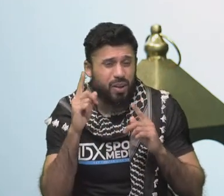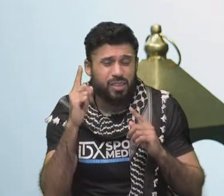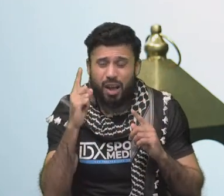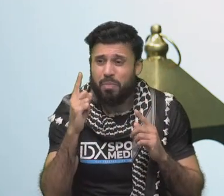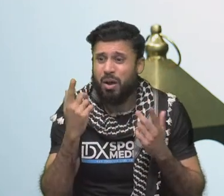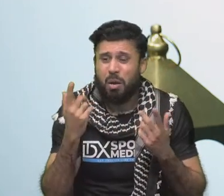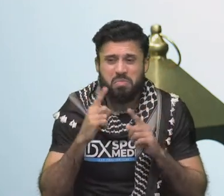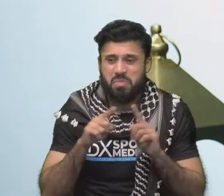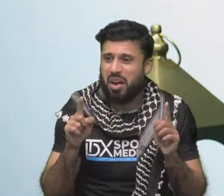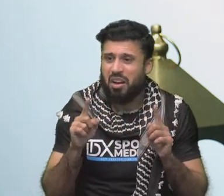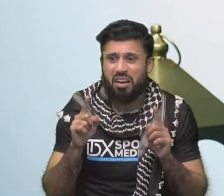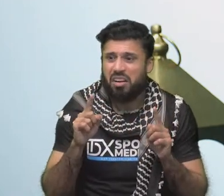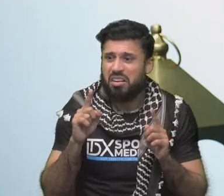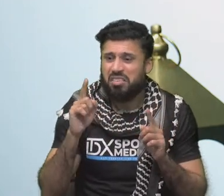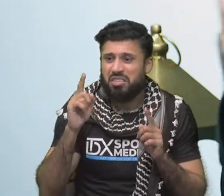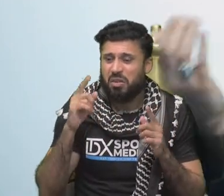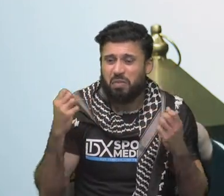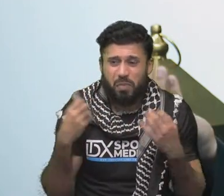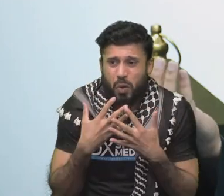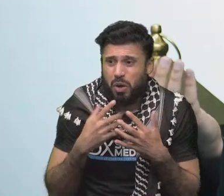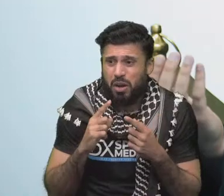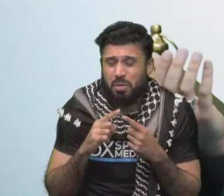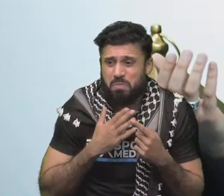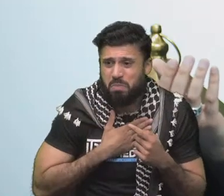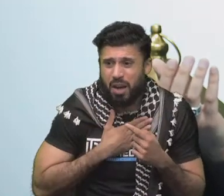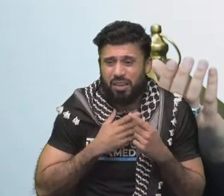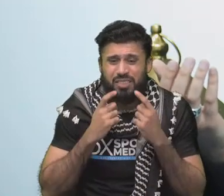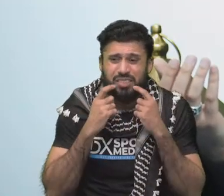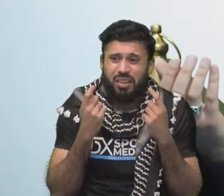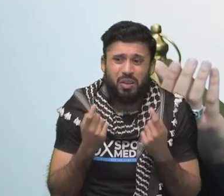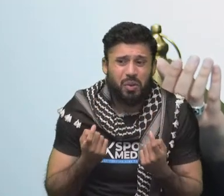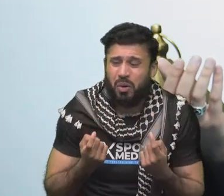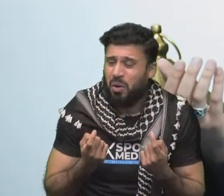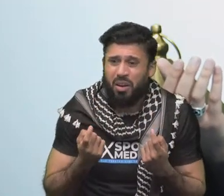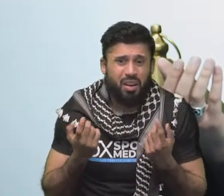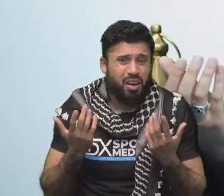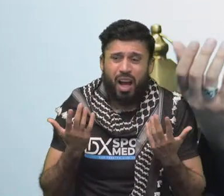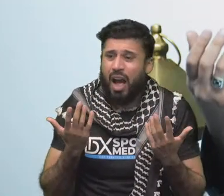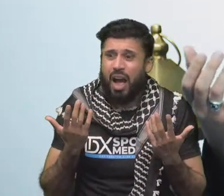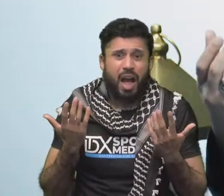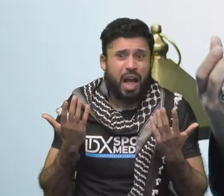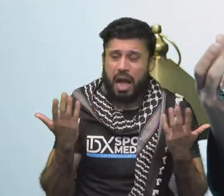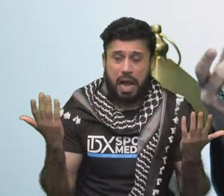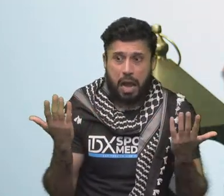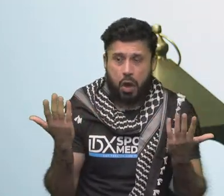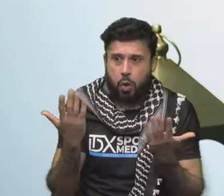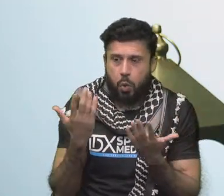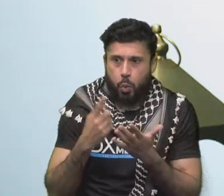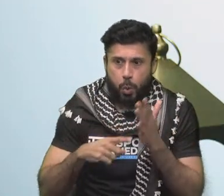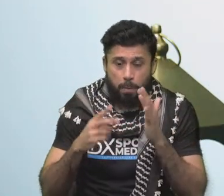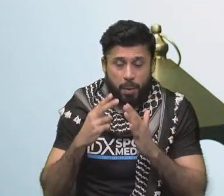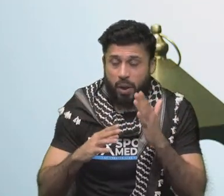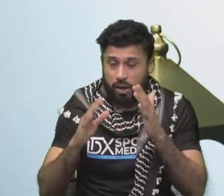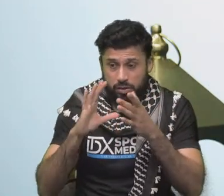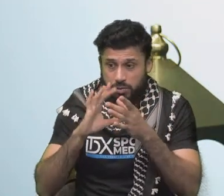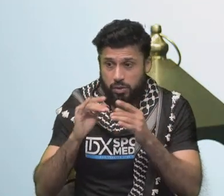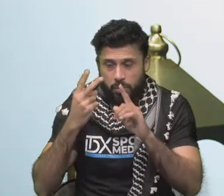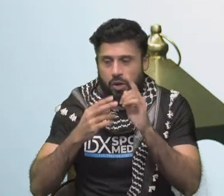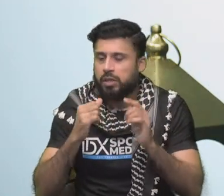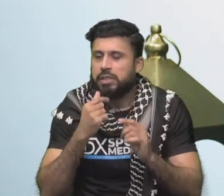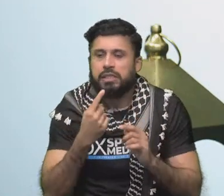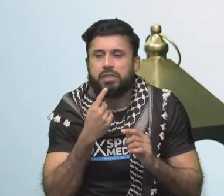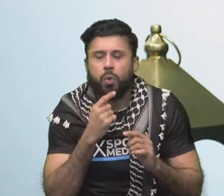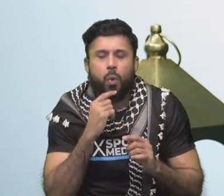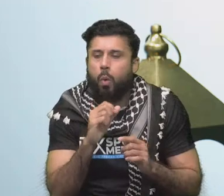of my sins. Yeah. I have hope in Allah, but I'm also afraid of my sins. And the Prophet ﷺ said, no one combines these two